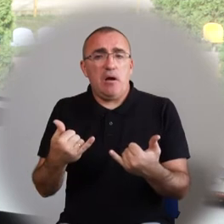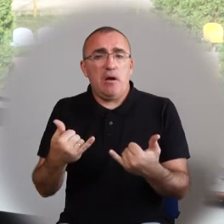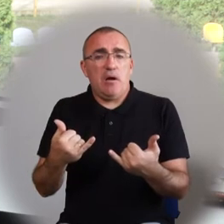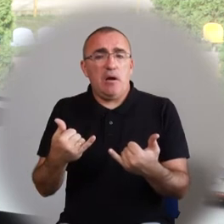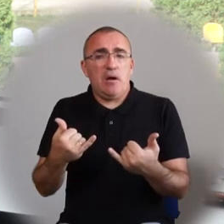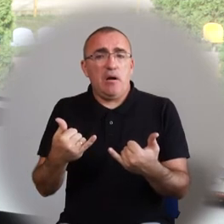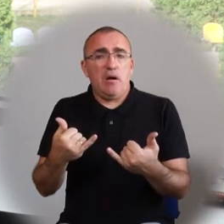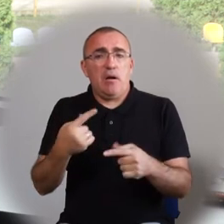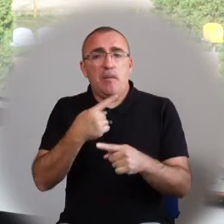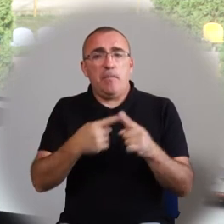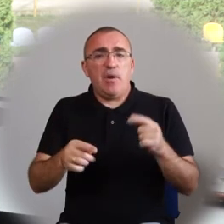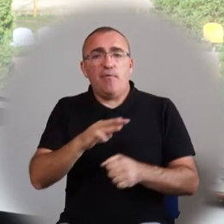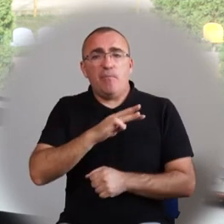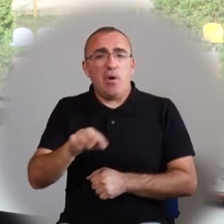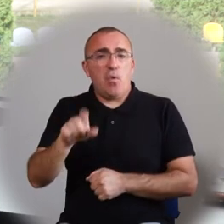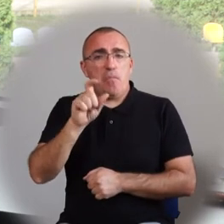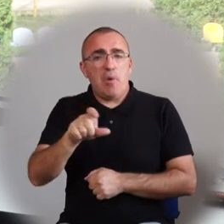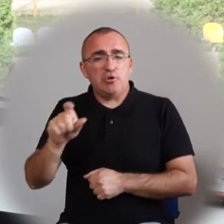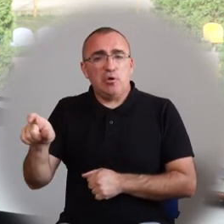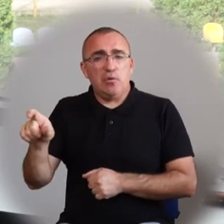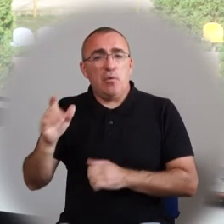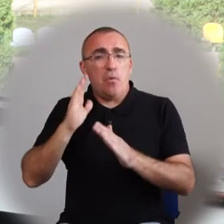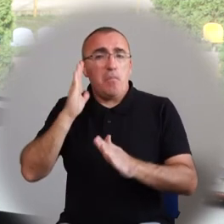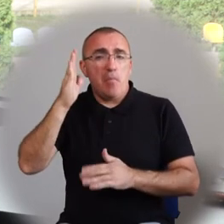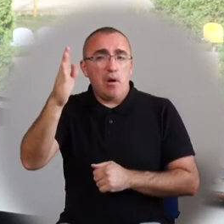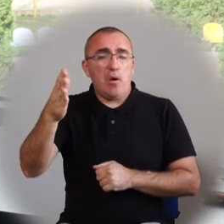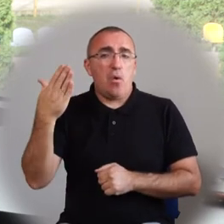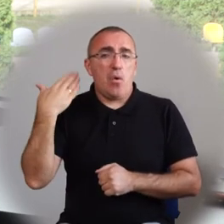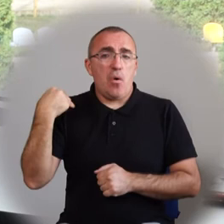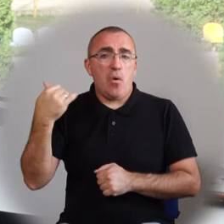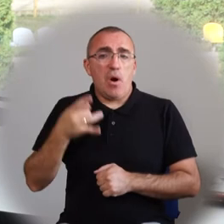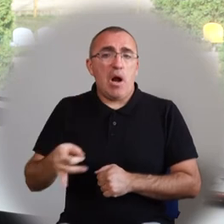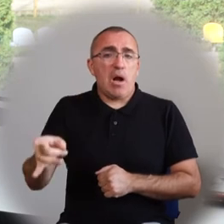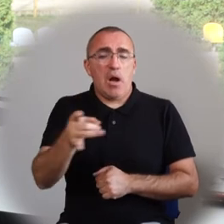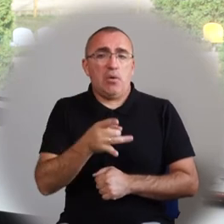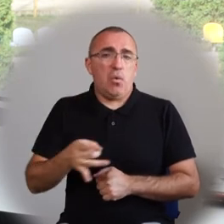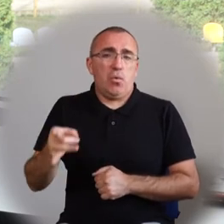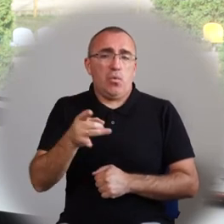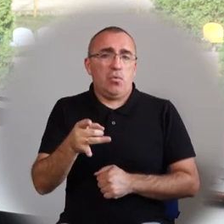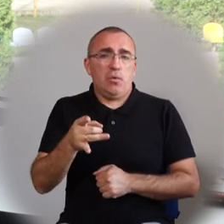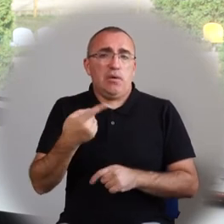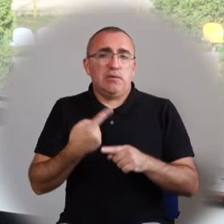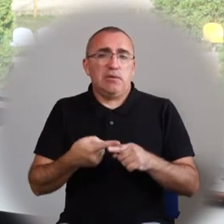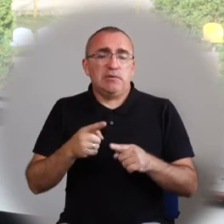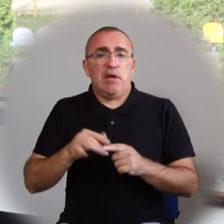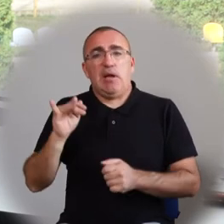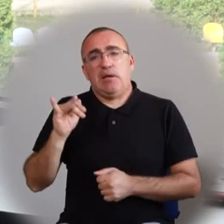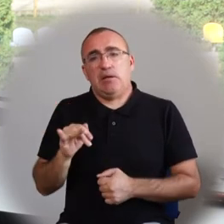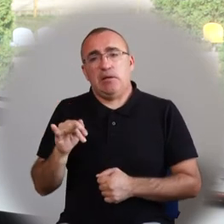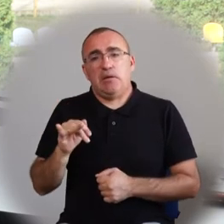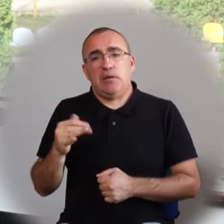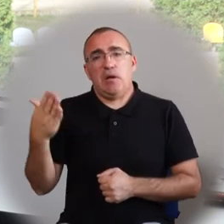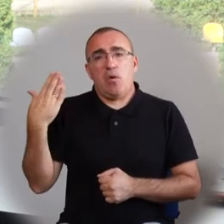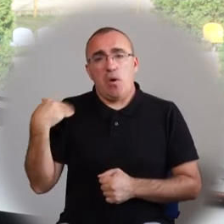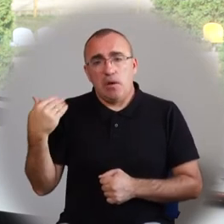практично для майже півмільйона мешканців майбутнього Олександрійського району.